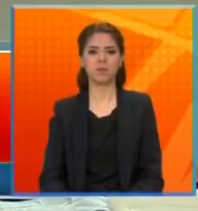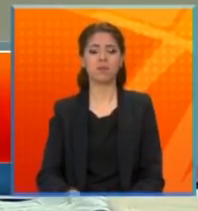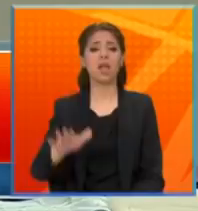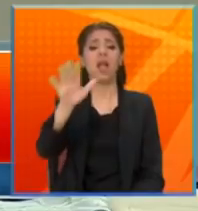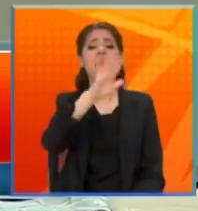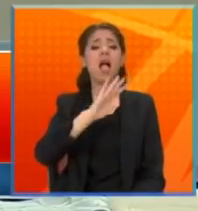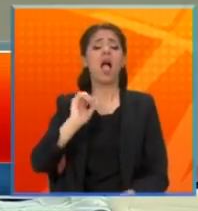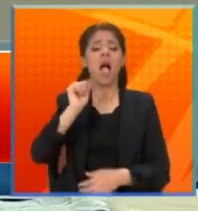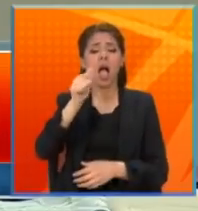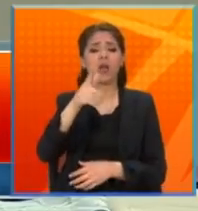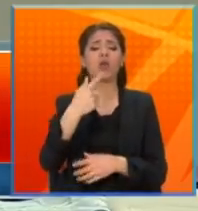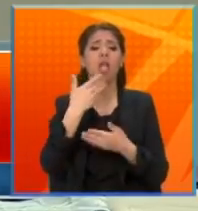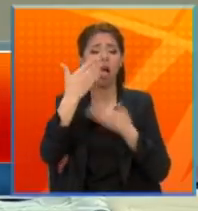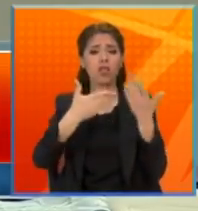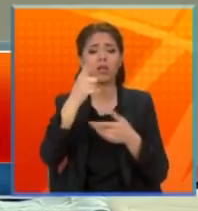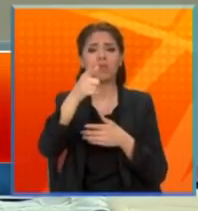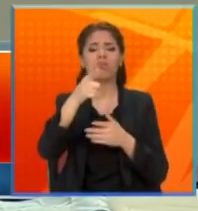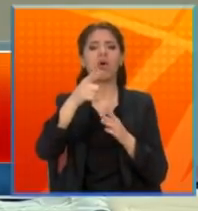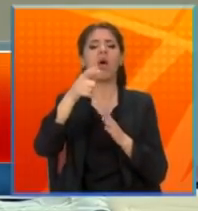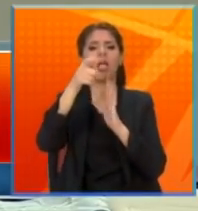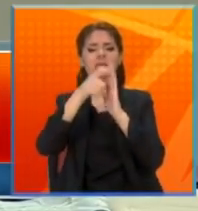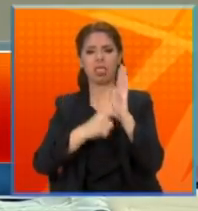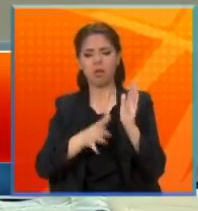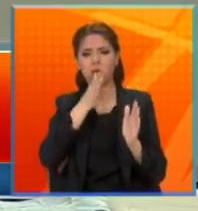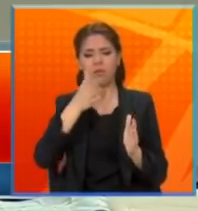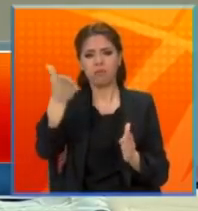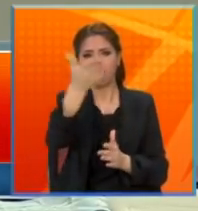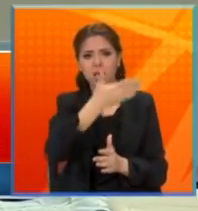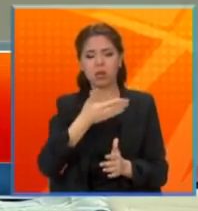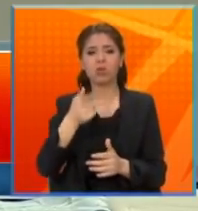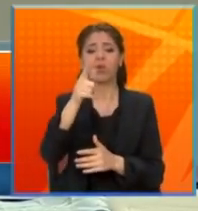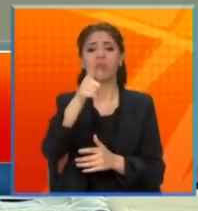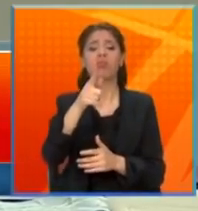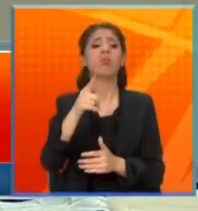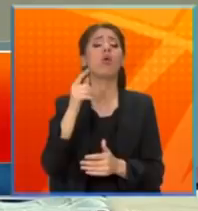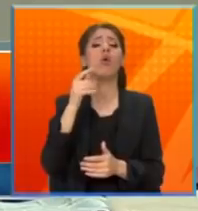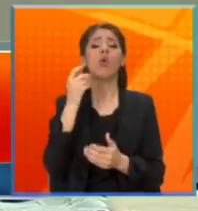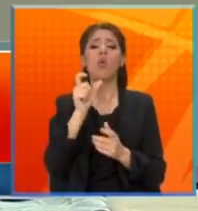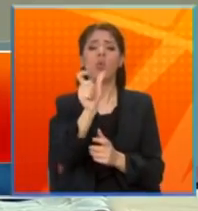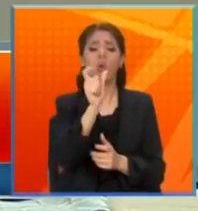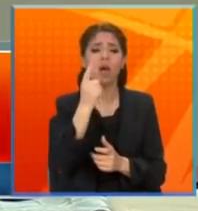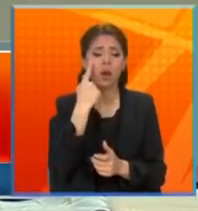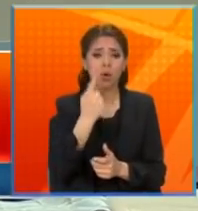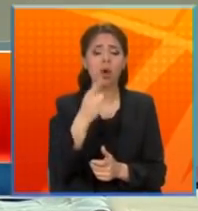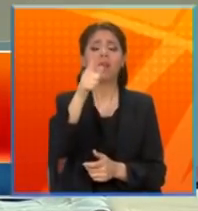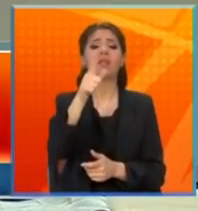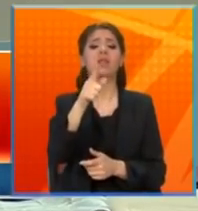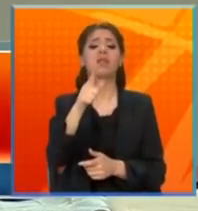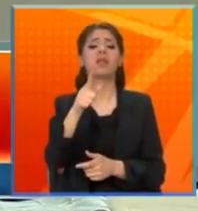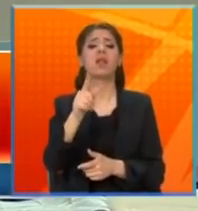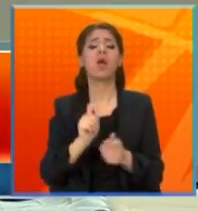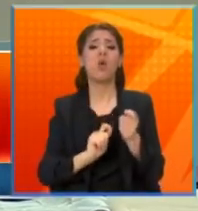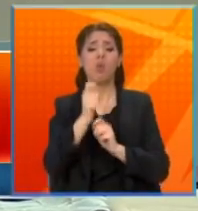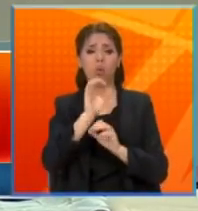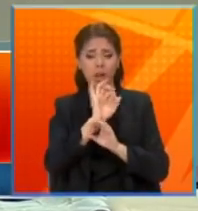Her gün açıkladığımız vaka tablosu gözler önünde. Eğer ısrarlı uyarılarımız karşılığını uygulamada